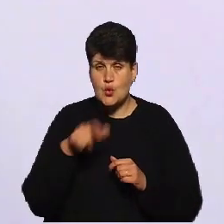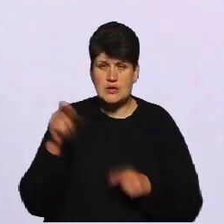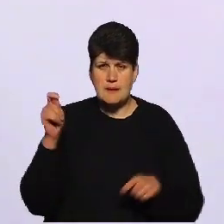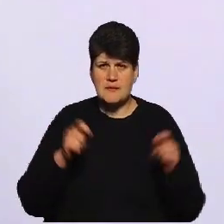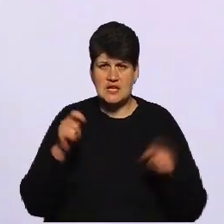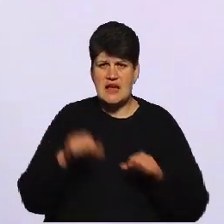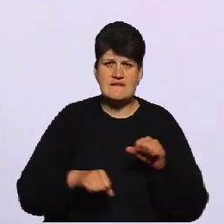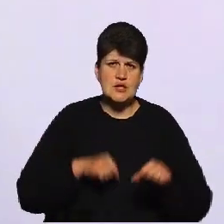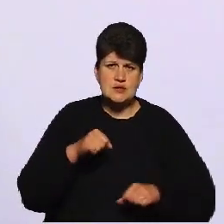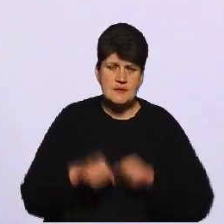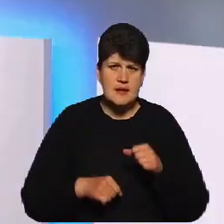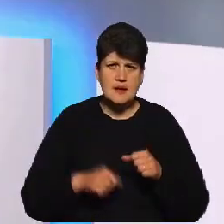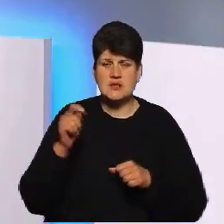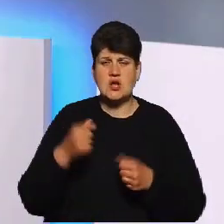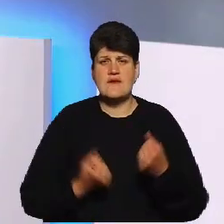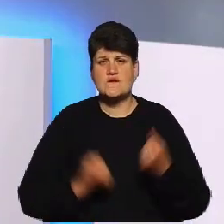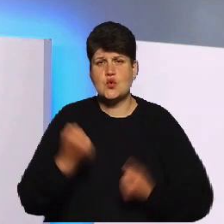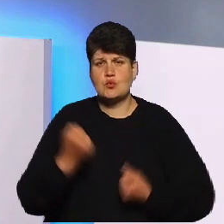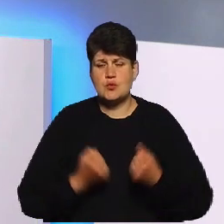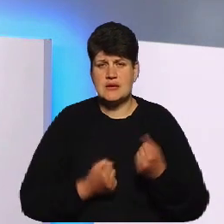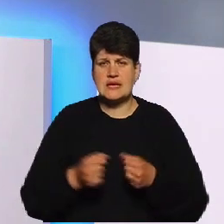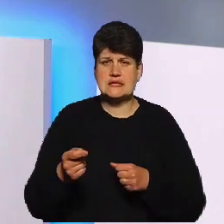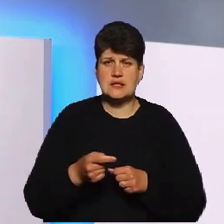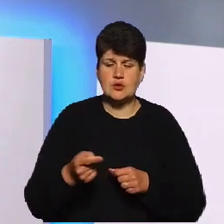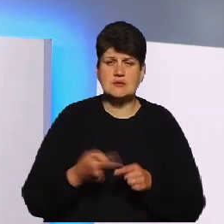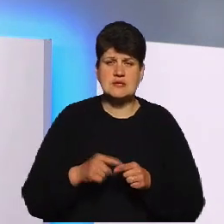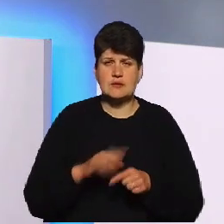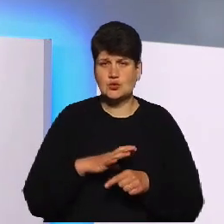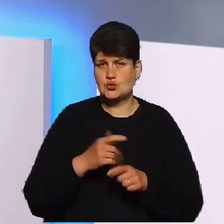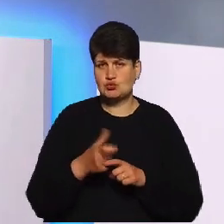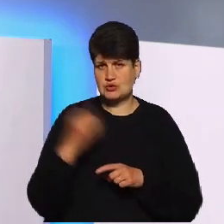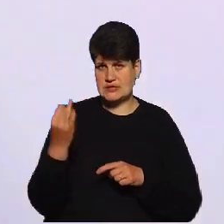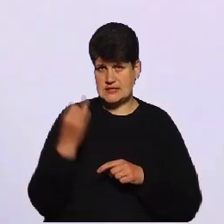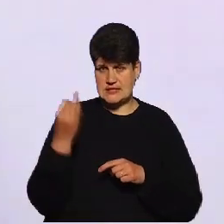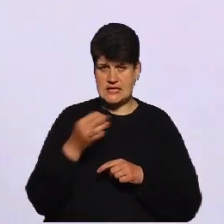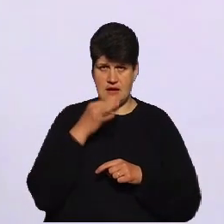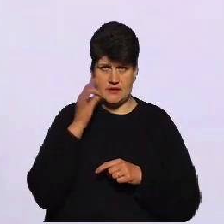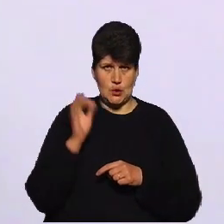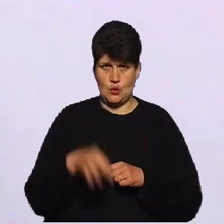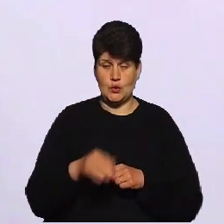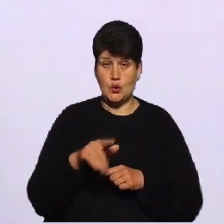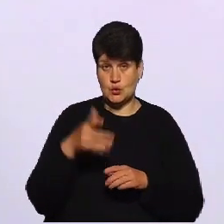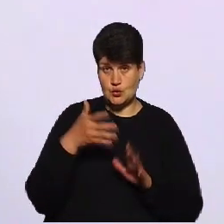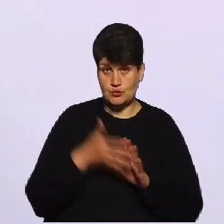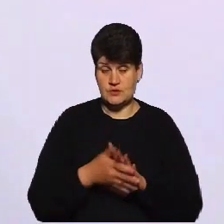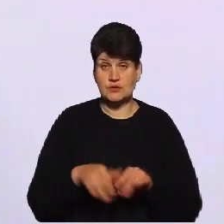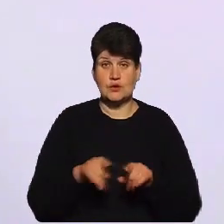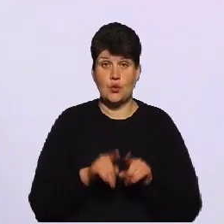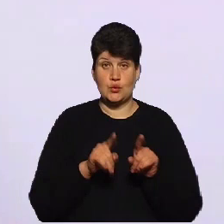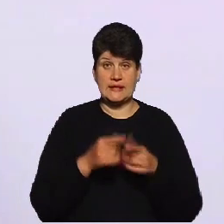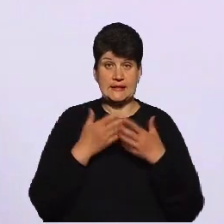приїжджали автомобілями з Тернополя. Це було дуже цікавий досвід, насправді, тому що люди розуміли, що такого в них більше немає, так, а тут